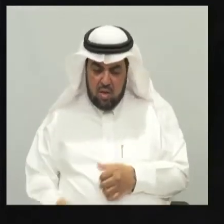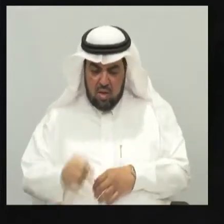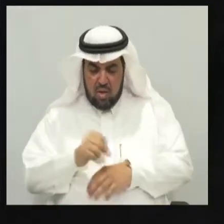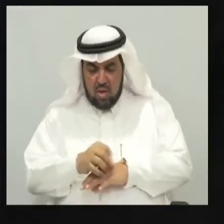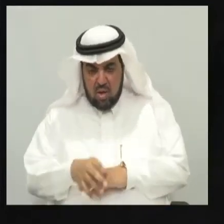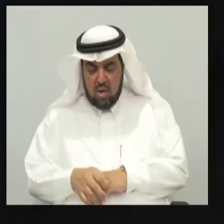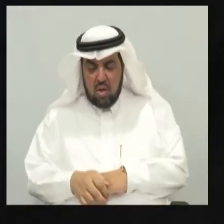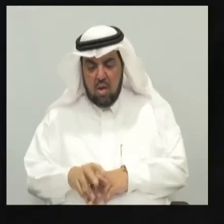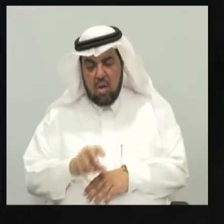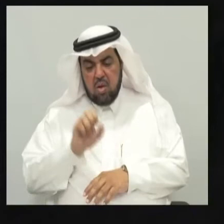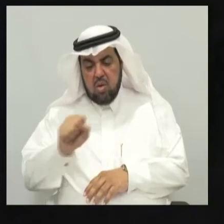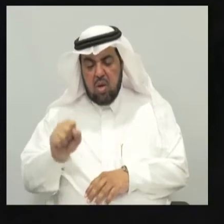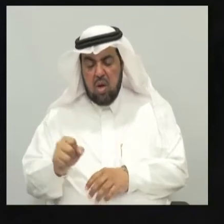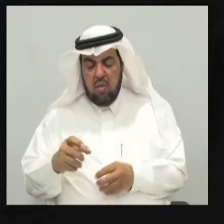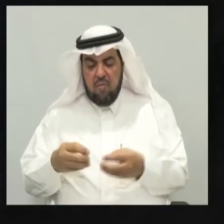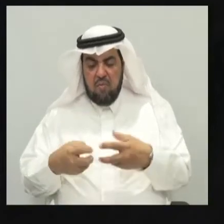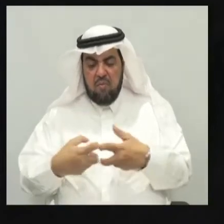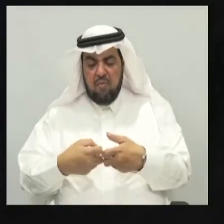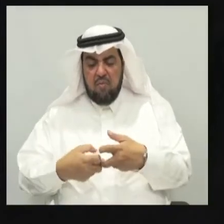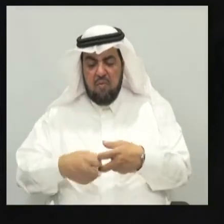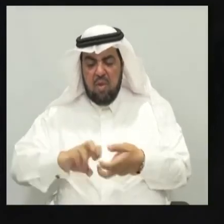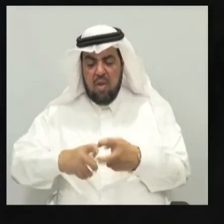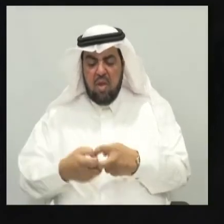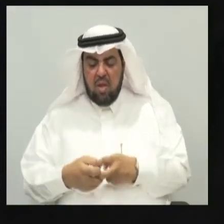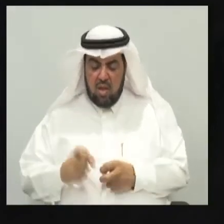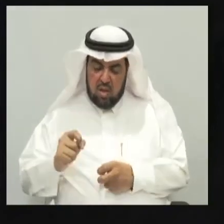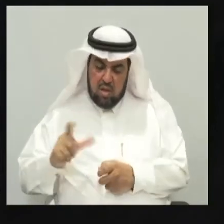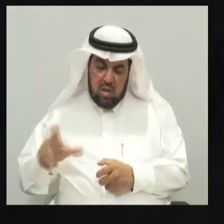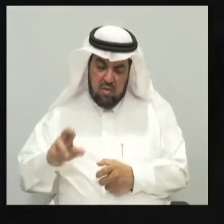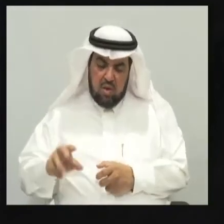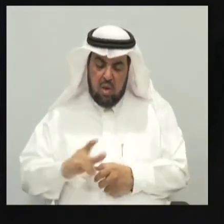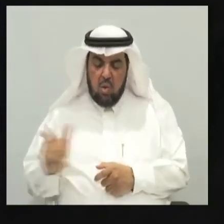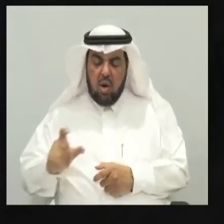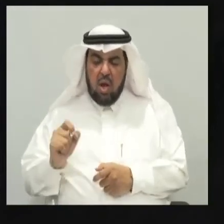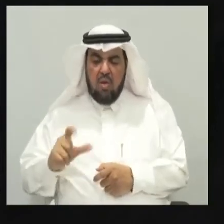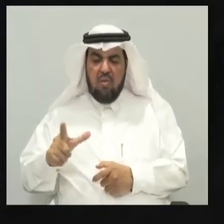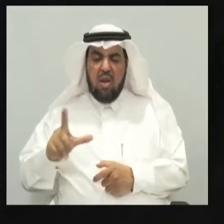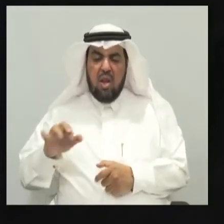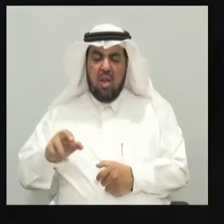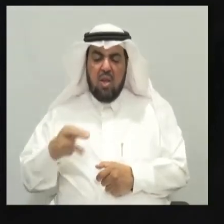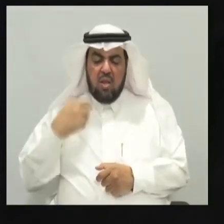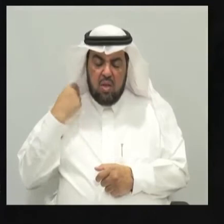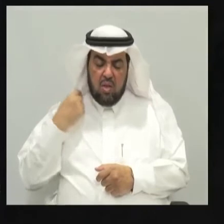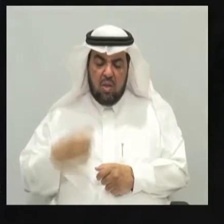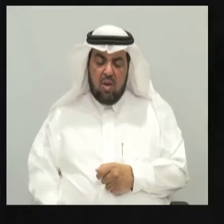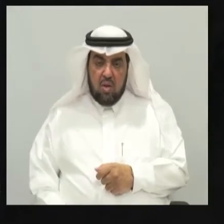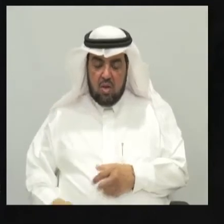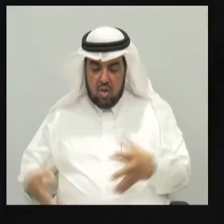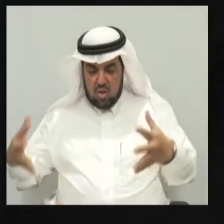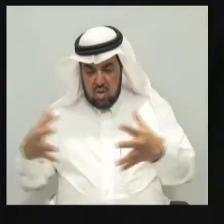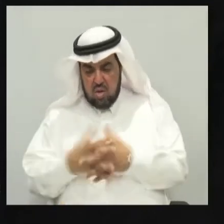العناصر تصنف فيزيائيا إما إلى فلز أو لا فلز أو شبه فلز. الفلزات تشترك